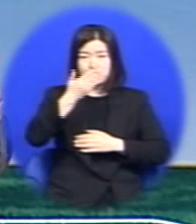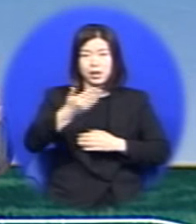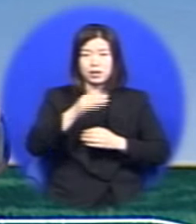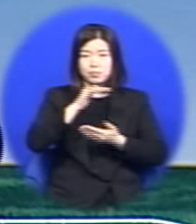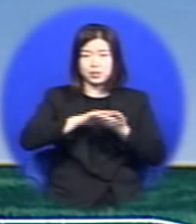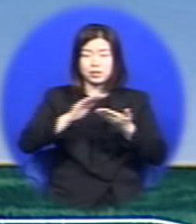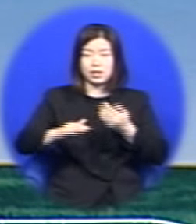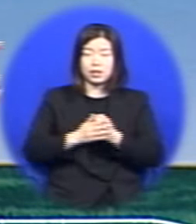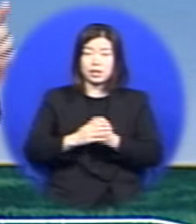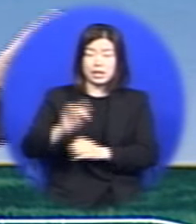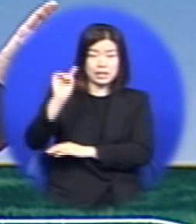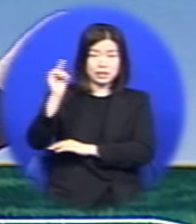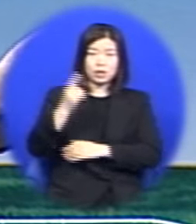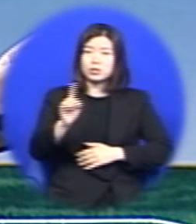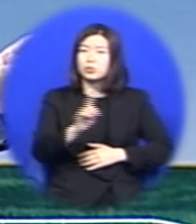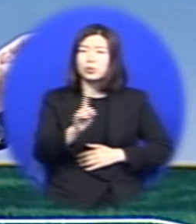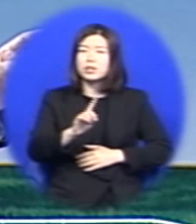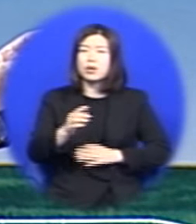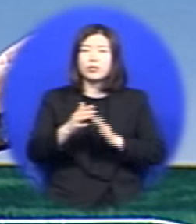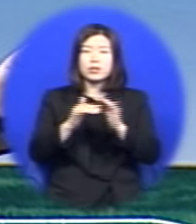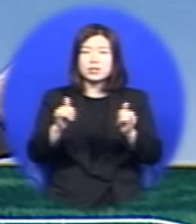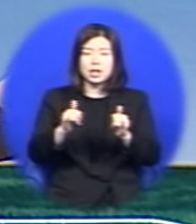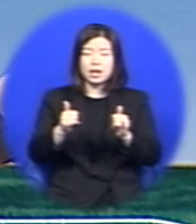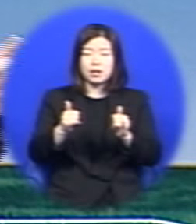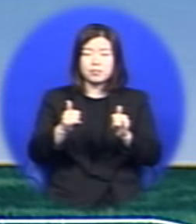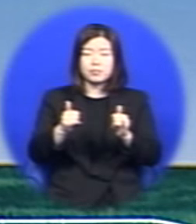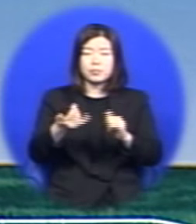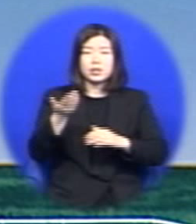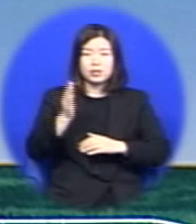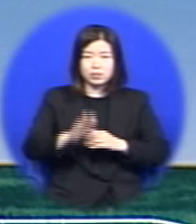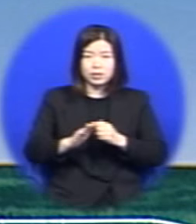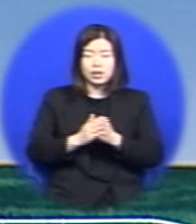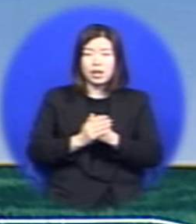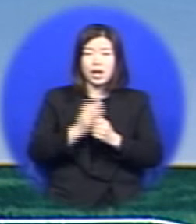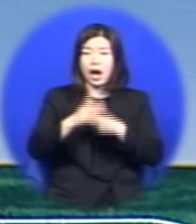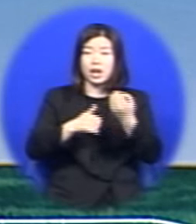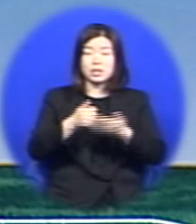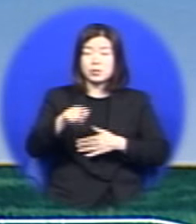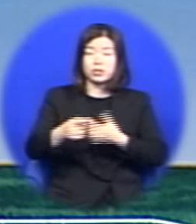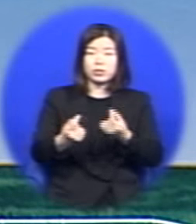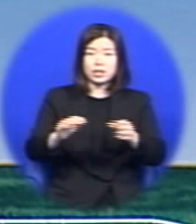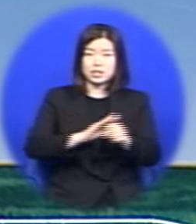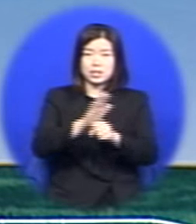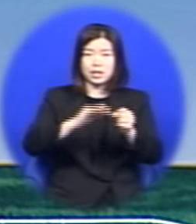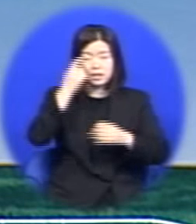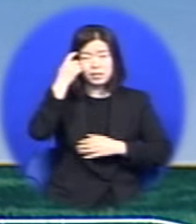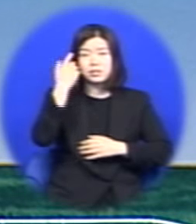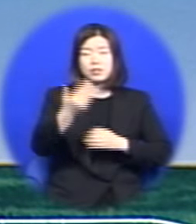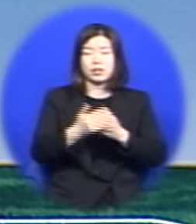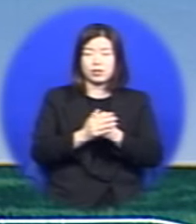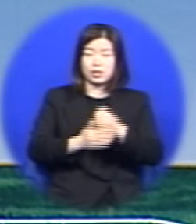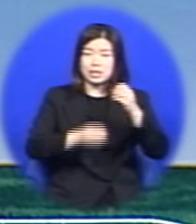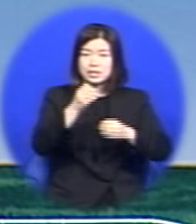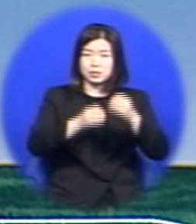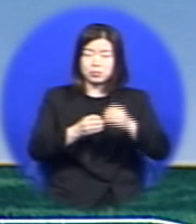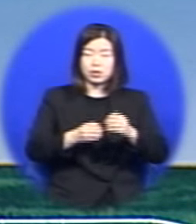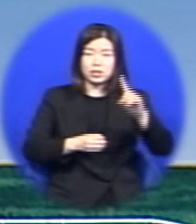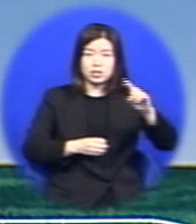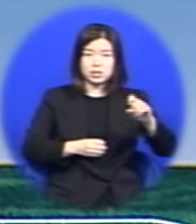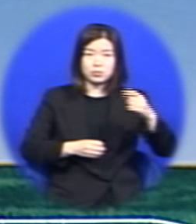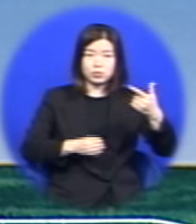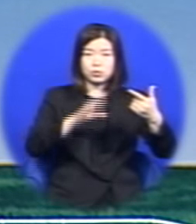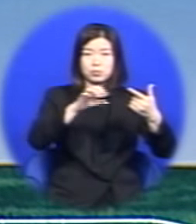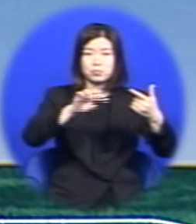다윗은 도대체 어떤 사람이었길래 하나님이 그렇게 사랑하셨을까요? 시편 16편 8절에